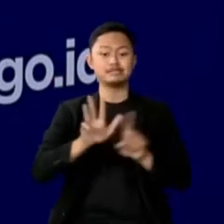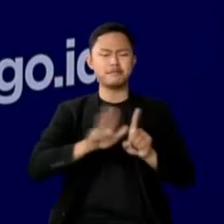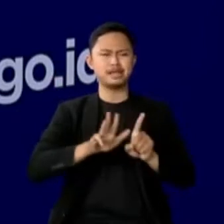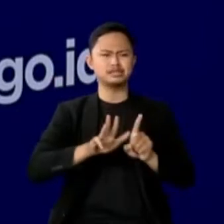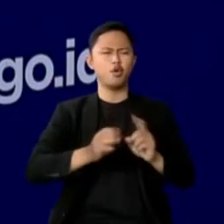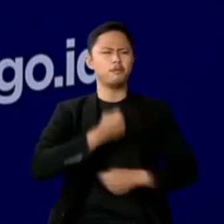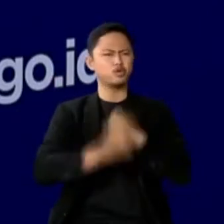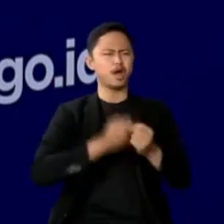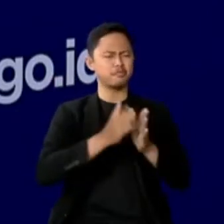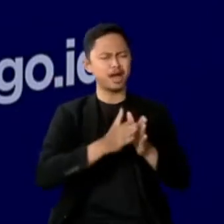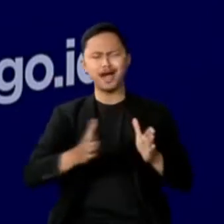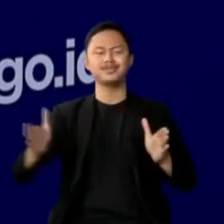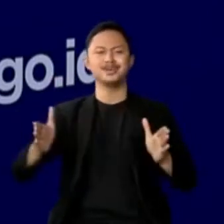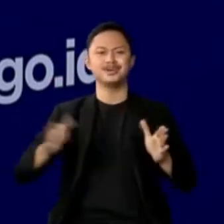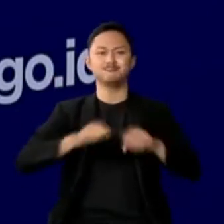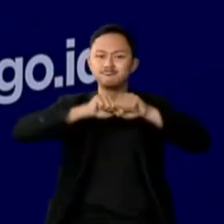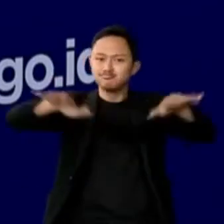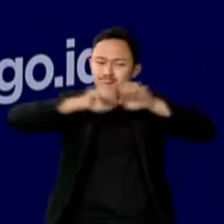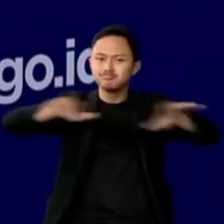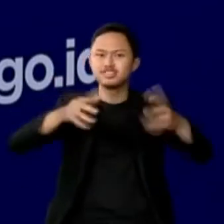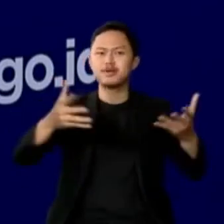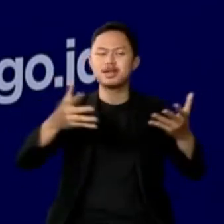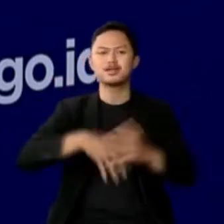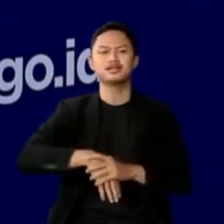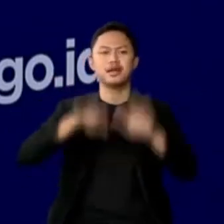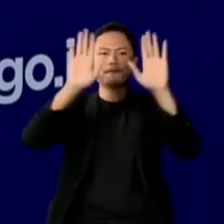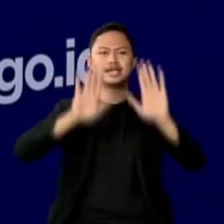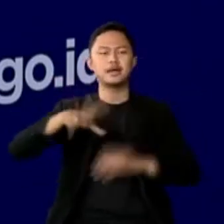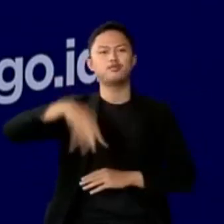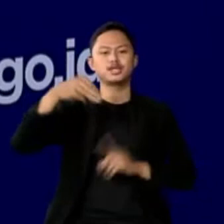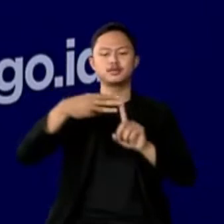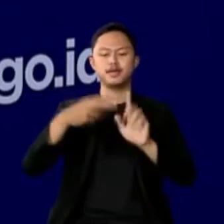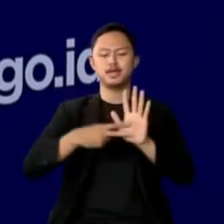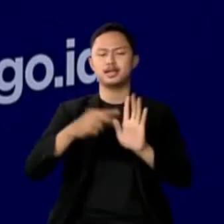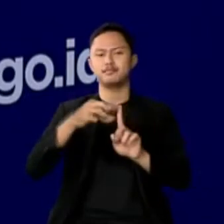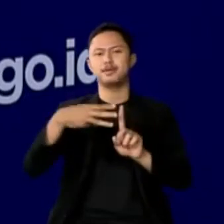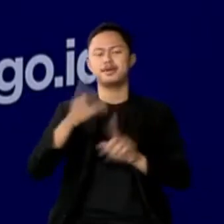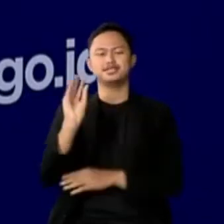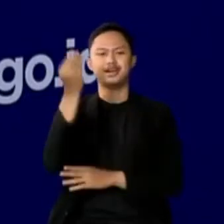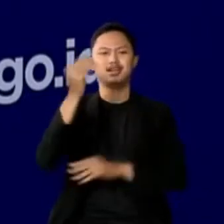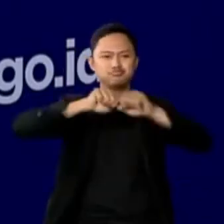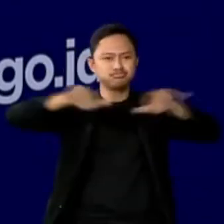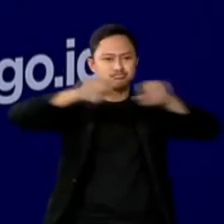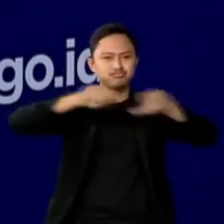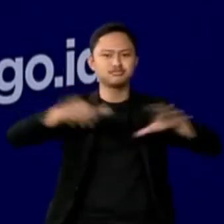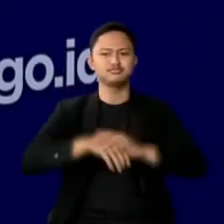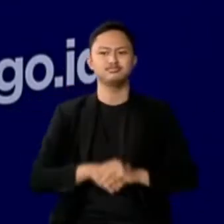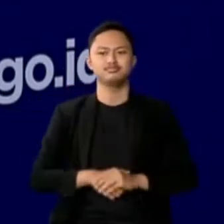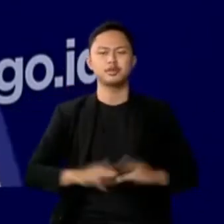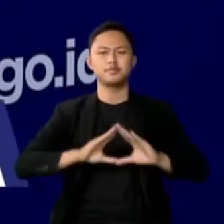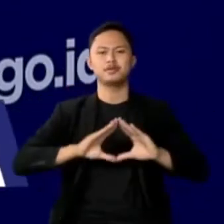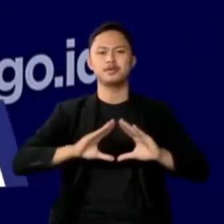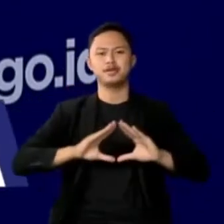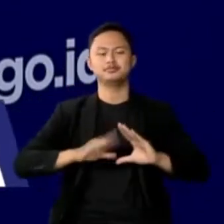19 yang disiarkan secara langsung dari Media center satuan tugas kenangan cover 19 Graha BNPB Jakarta 10 bulan